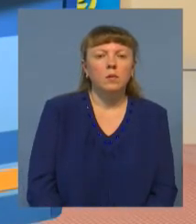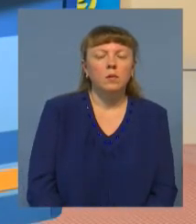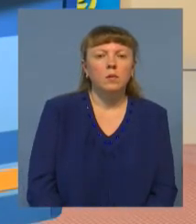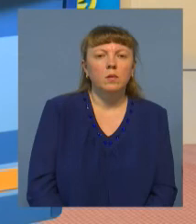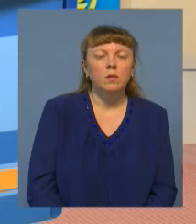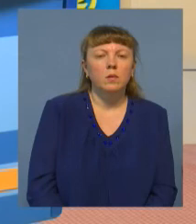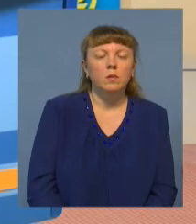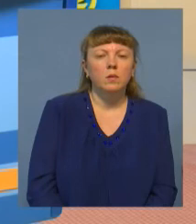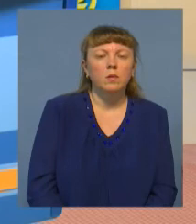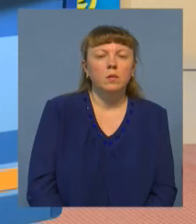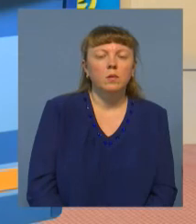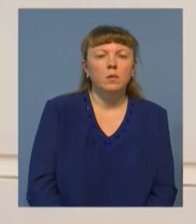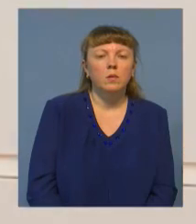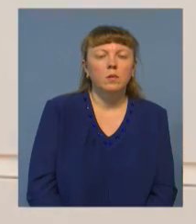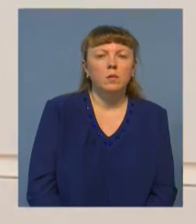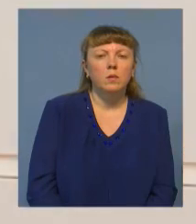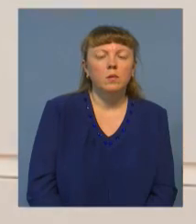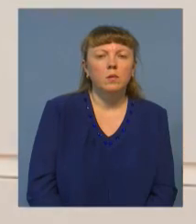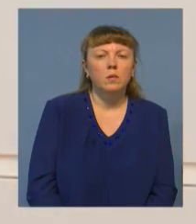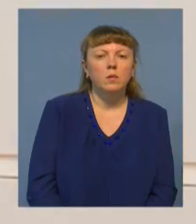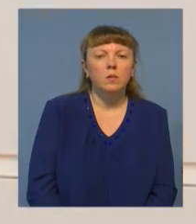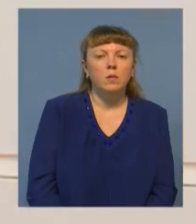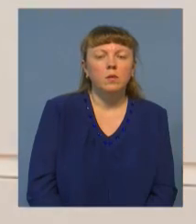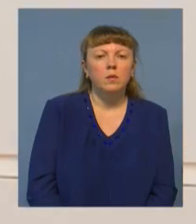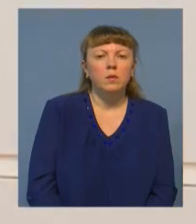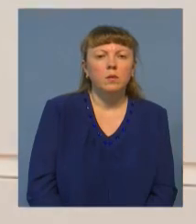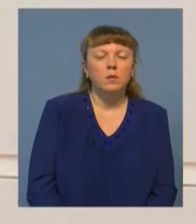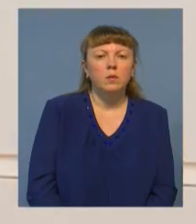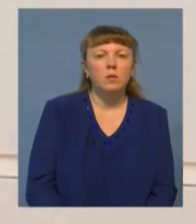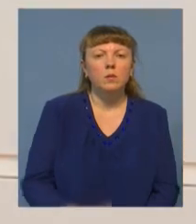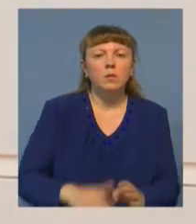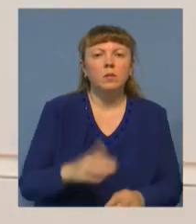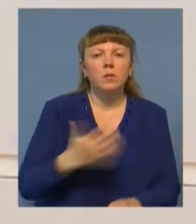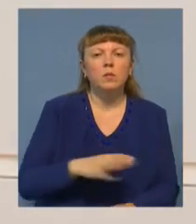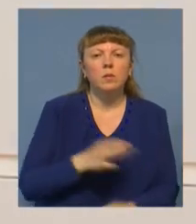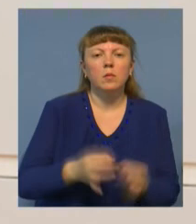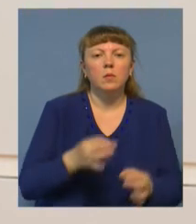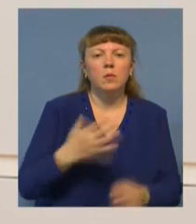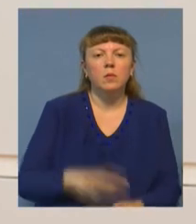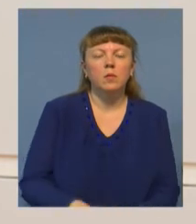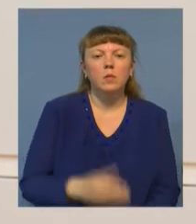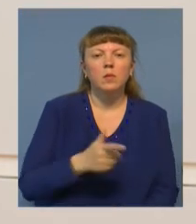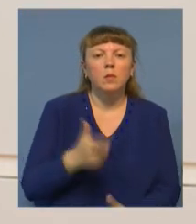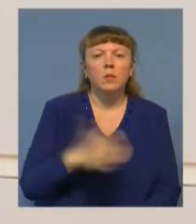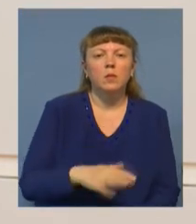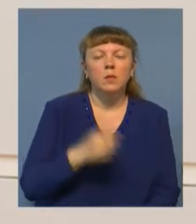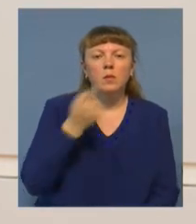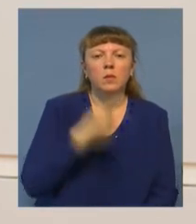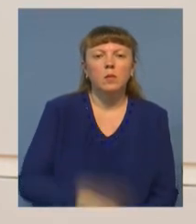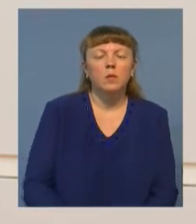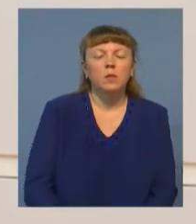если есть необходимость в суд. Потому что сейчас вот на практике уже гражданин, обращаясь в суд, в ходе подготовки мы